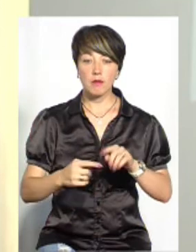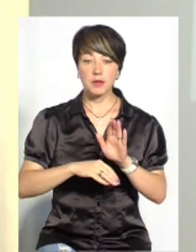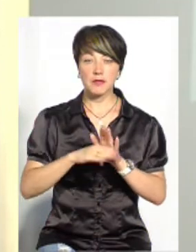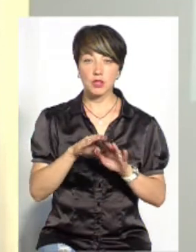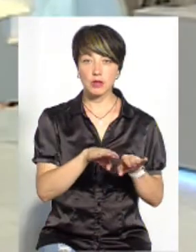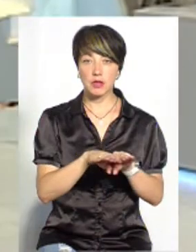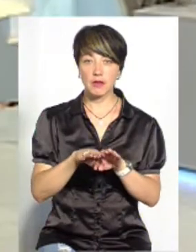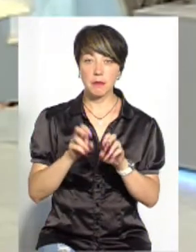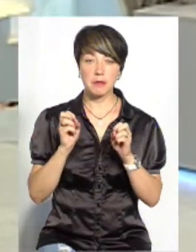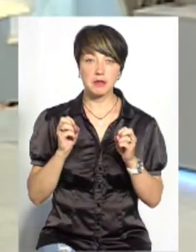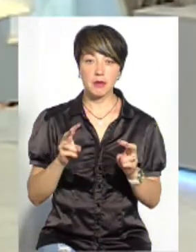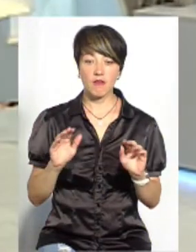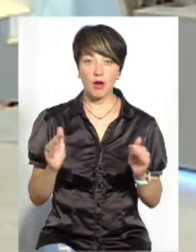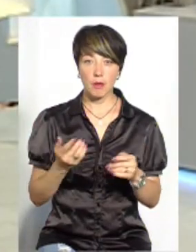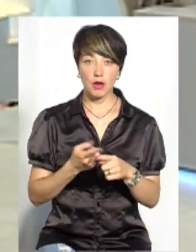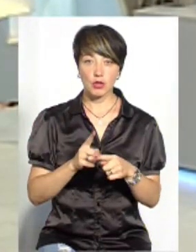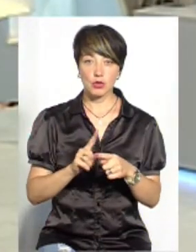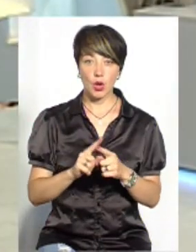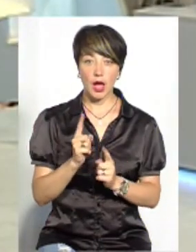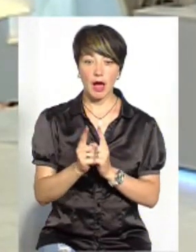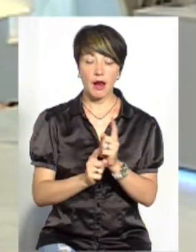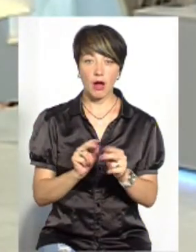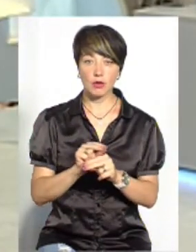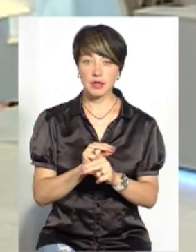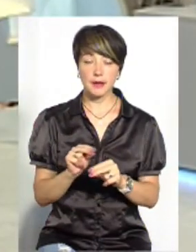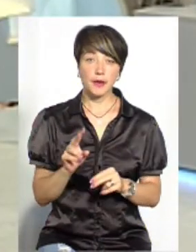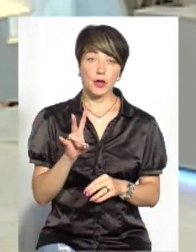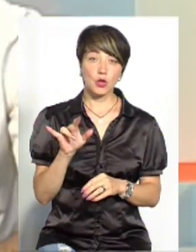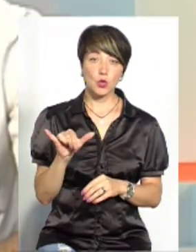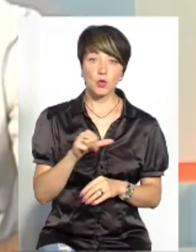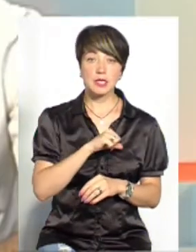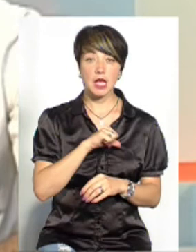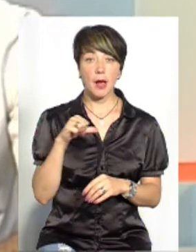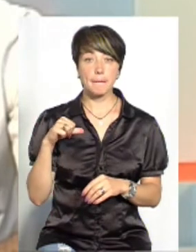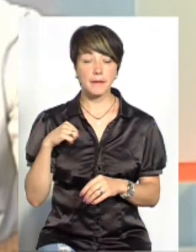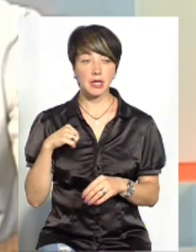рівнем небезпеки в рамках цього? Ну, самі місця